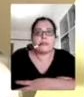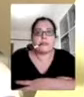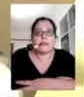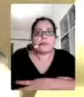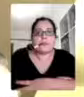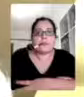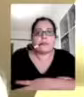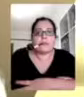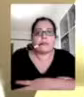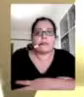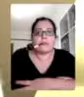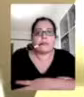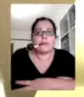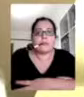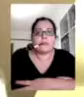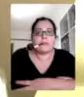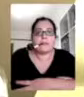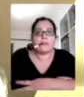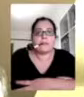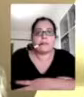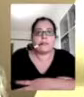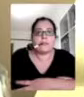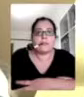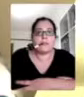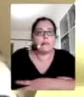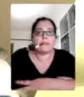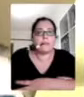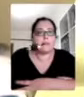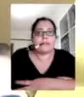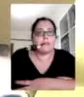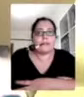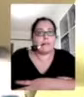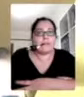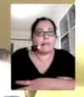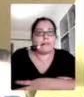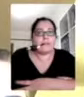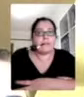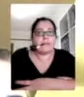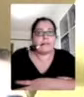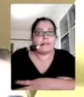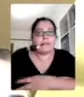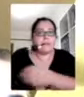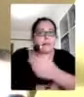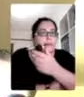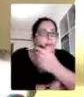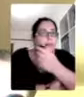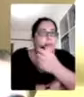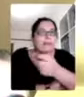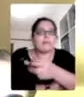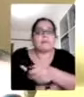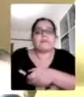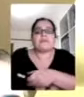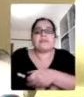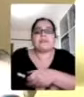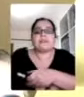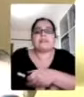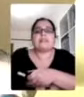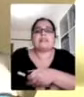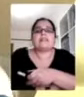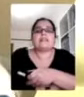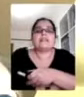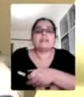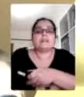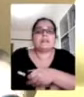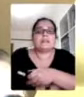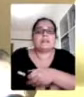kabuğu şeyin içerisinde bizde çok yaygındır. Ben pek bir anlam bulamıyorum açıkçası. Yani tütünle direkt elma kabuğunu temas ettiren.